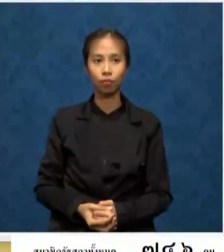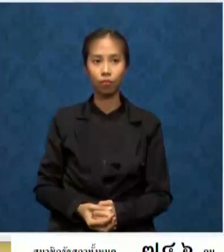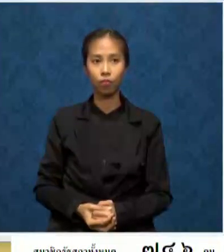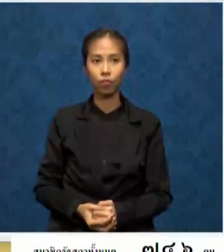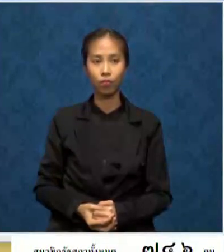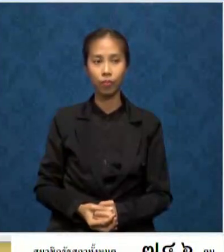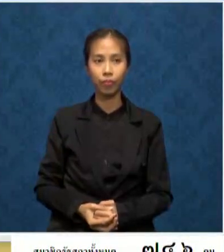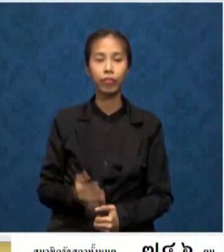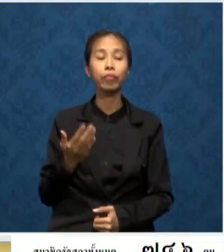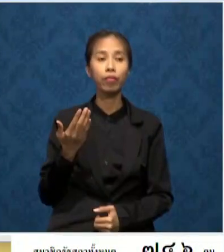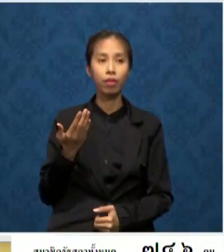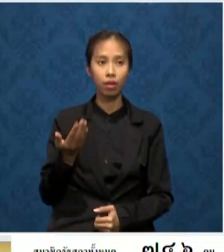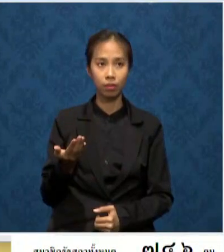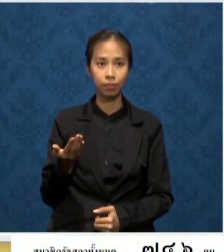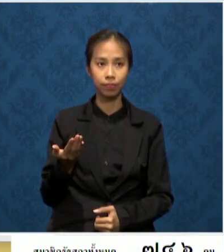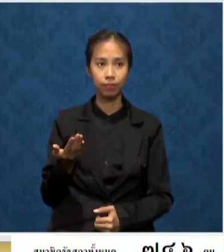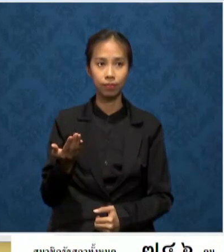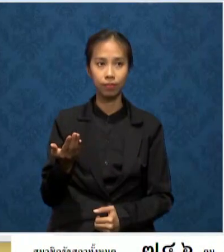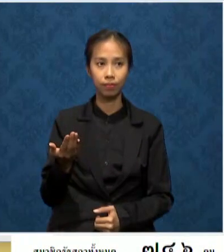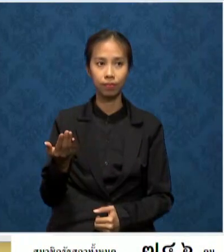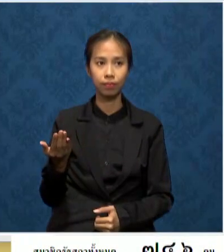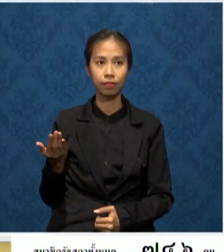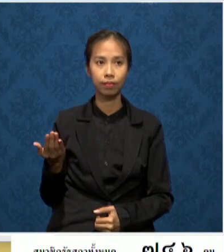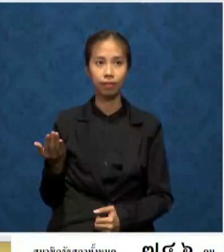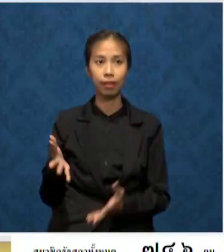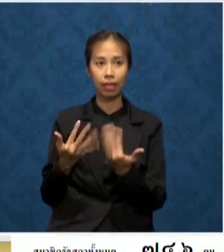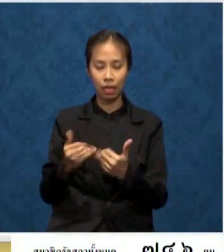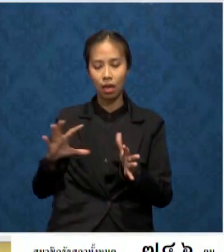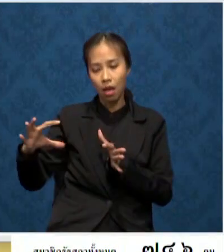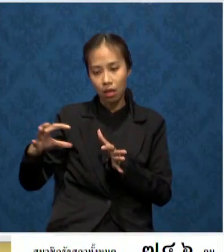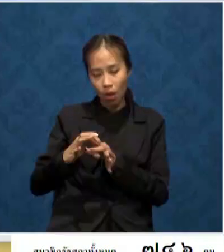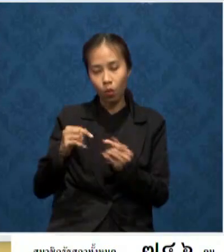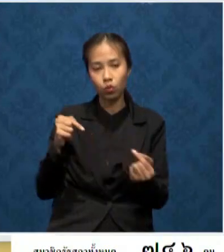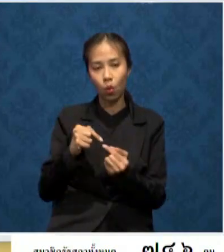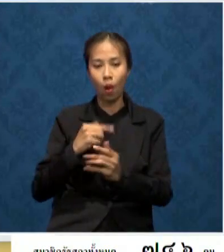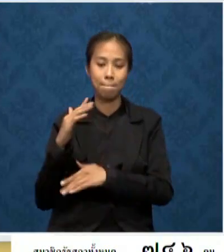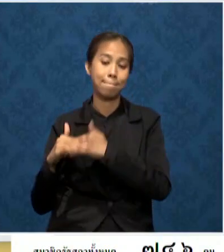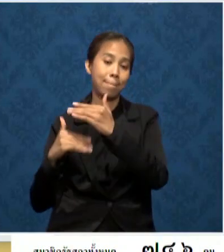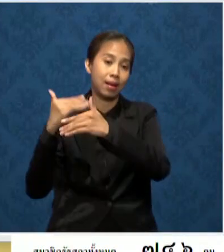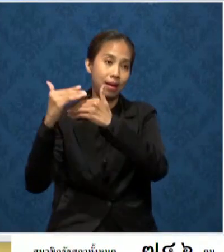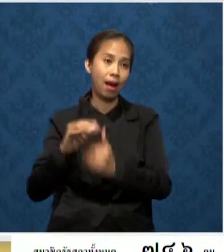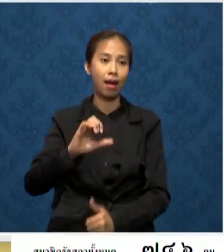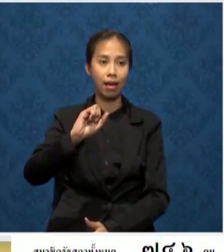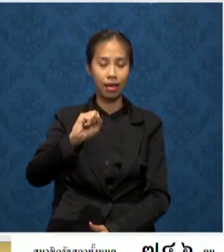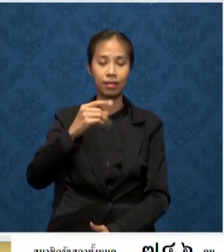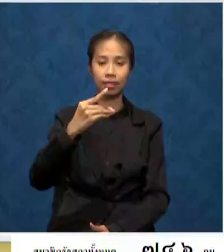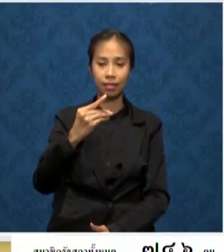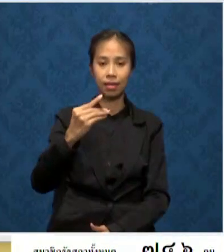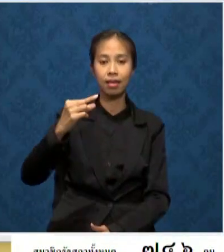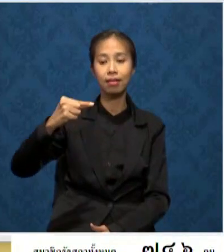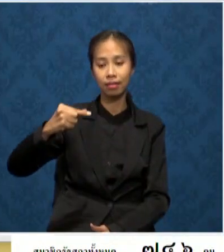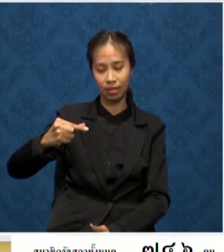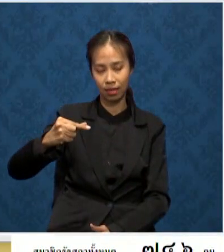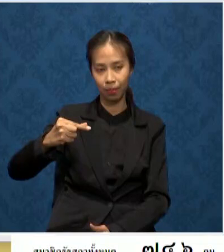และแม้ว่าะเรื่องนี้จะเป็นเรื่องที่ เกี่วข้องกับการพัฒนาที่ยังอยู่หอ SDGCO ก็ตาม